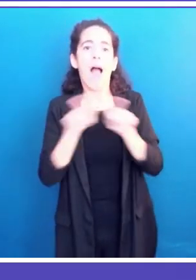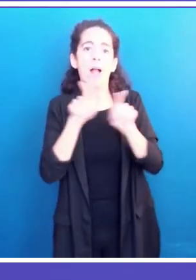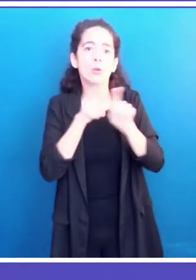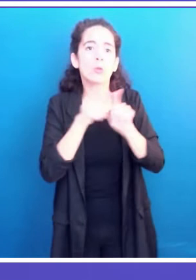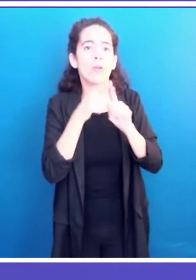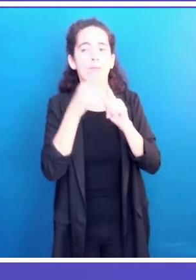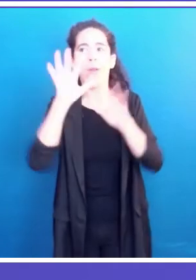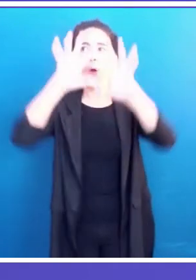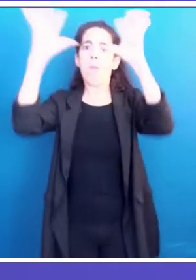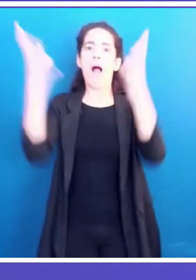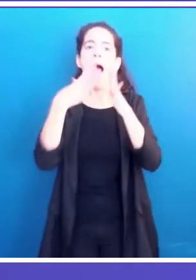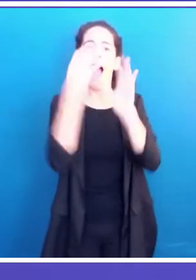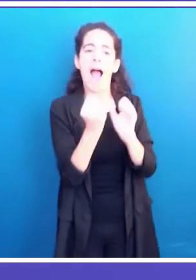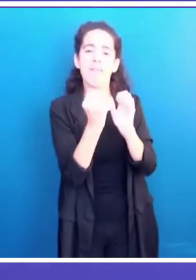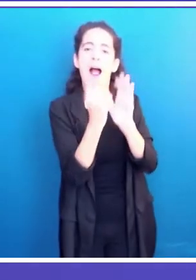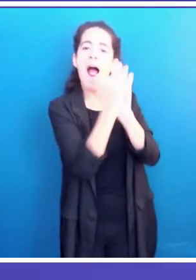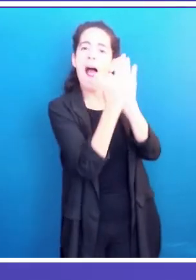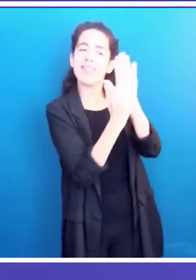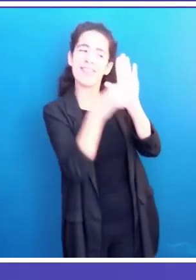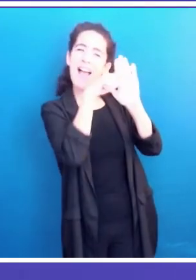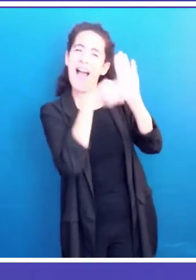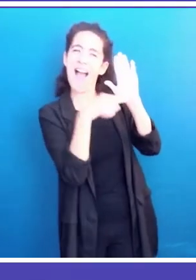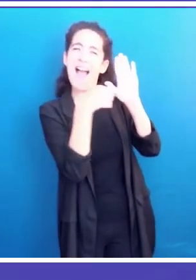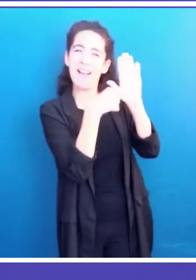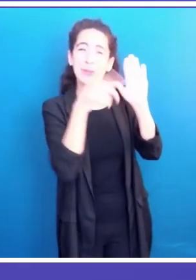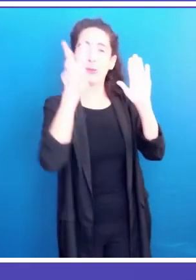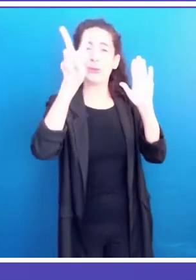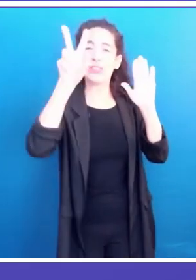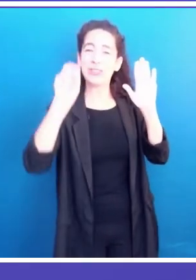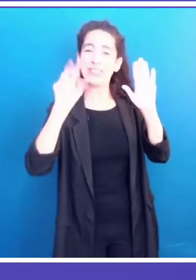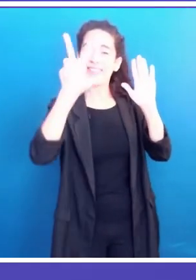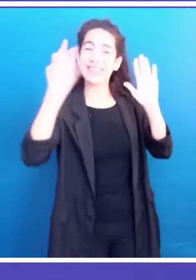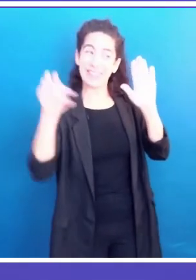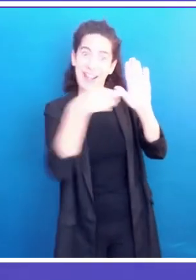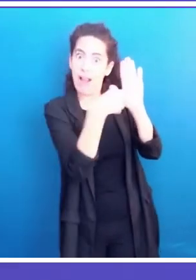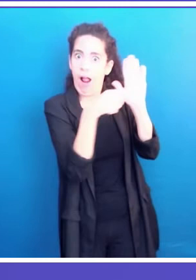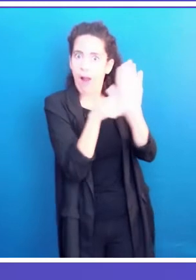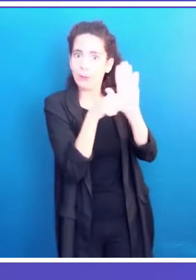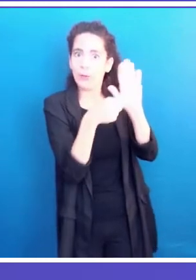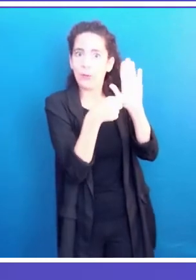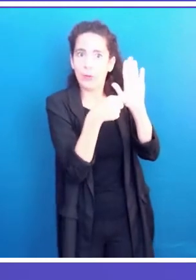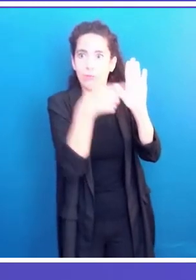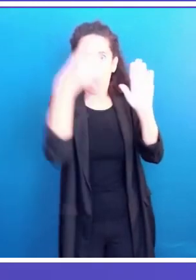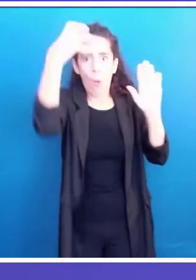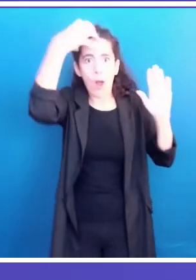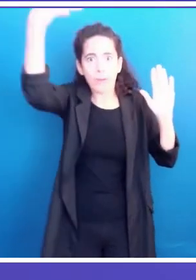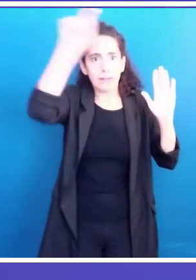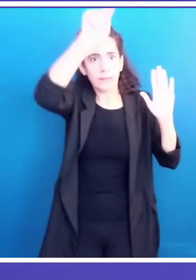في الأجندة العالمية أجندة العام 2030 التي تطبق الآن،